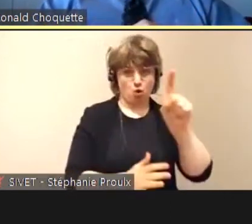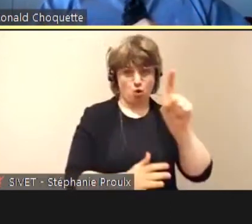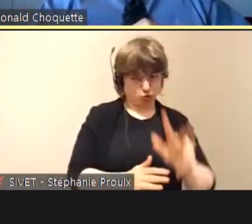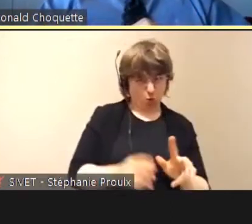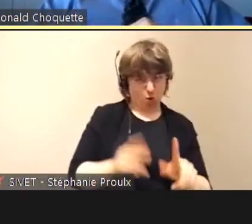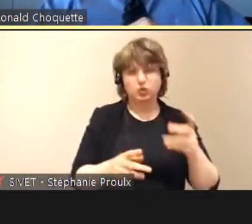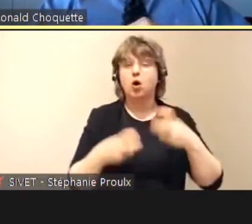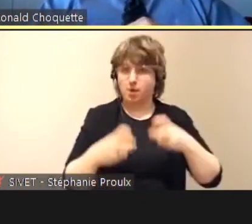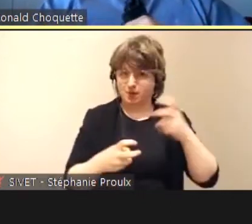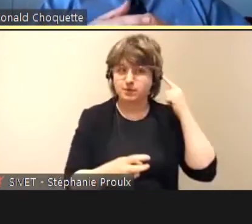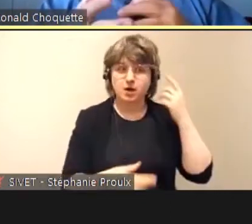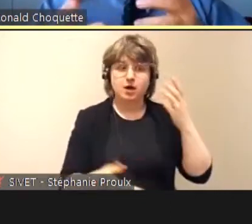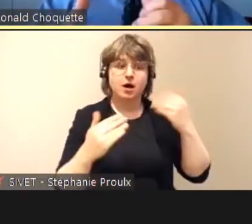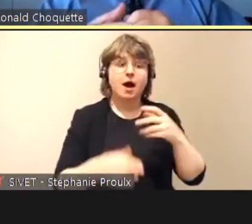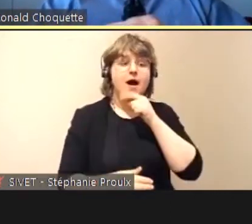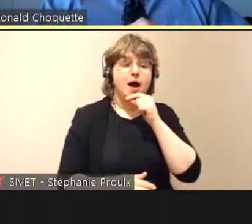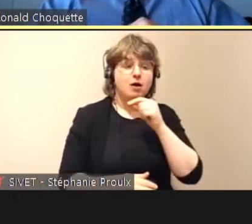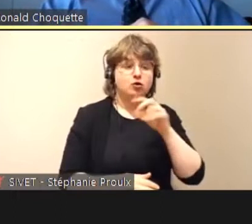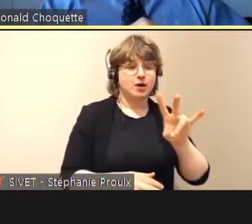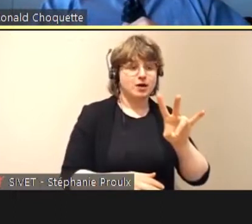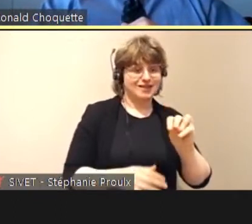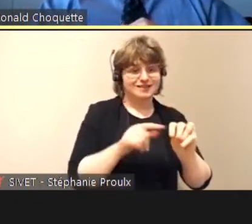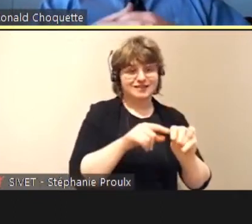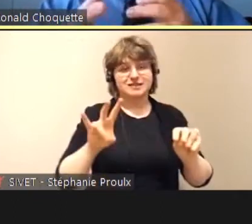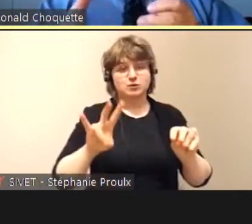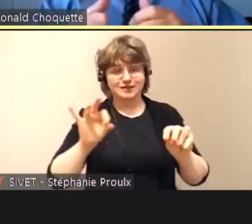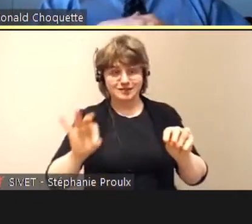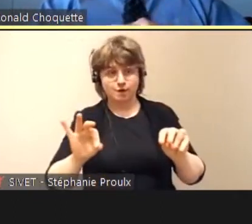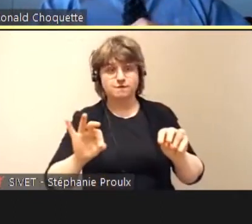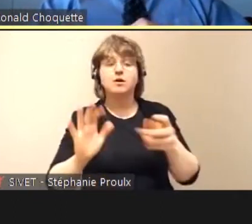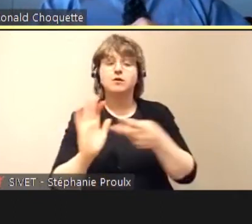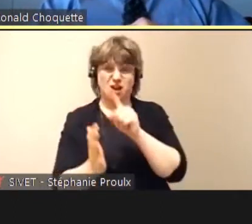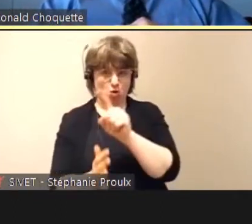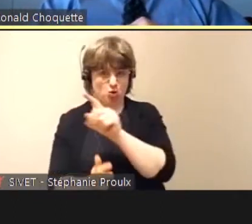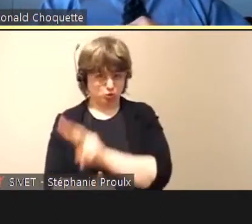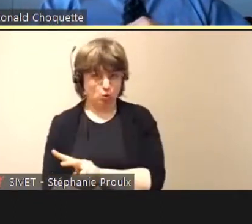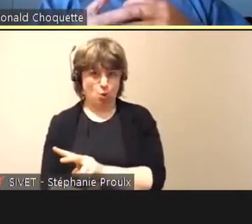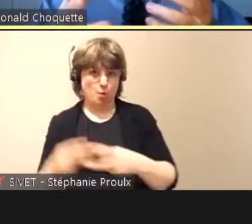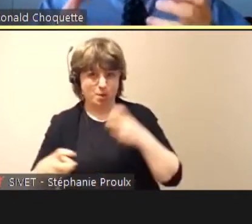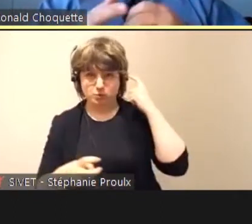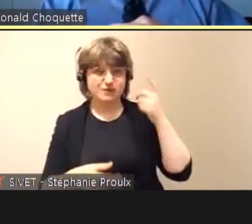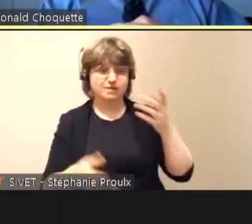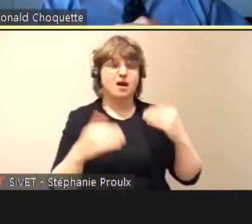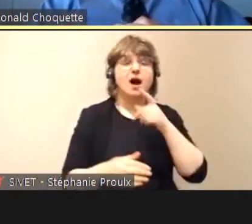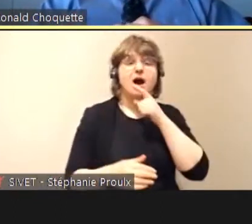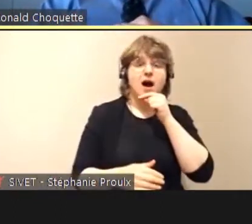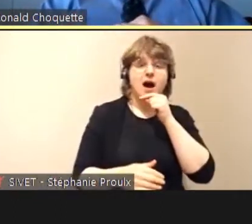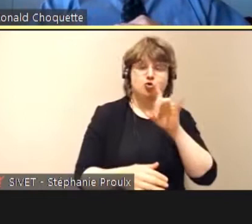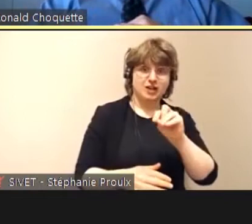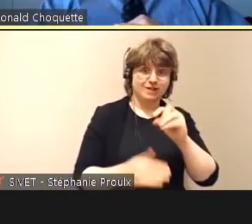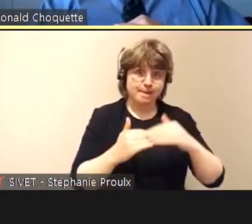70 à 79 ans, on parle d'une personne sur deux. Et à 80 ans et plus, on parle de